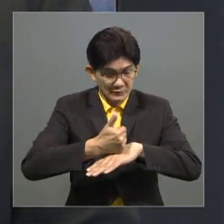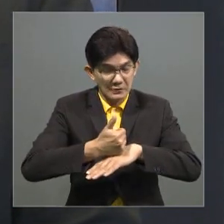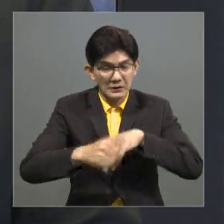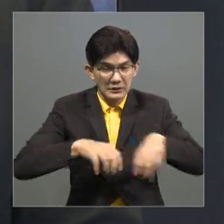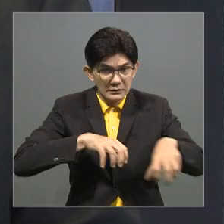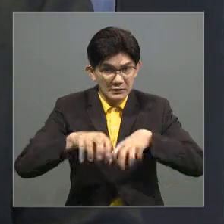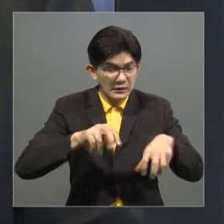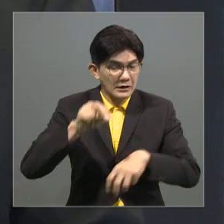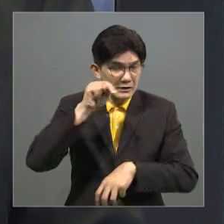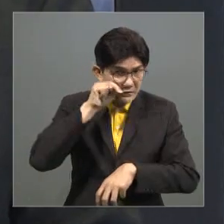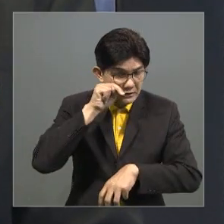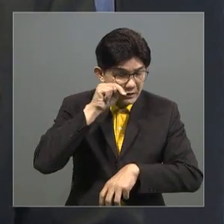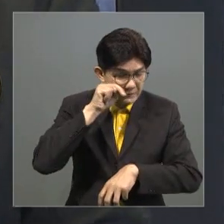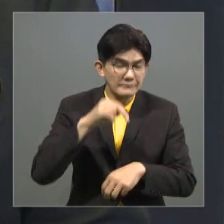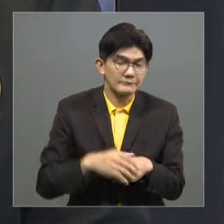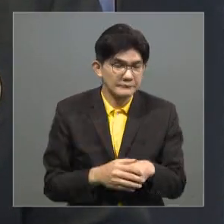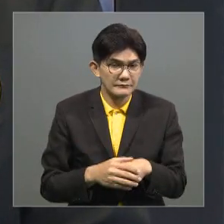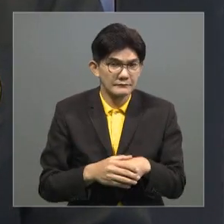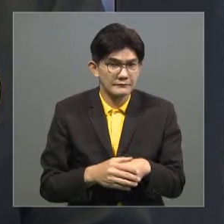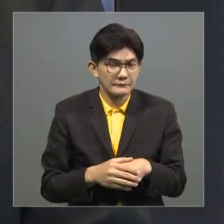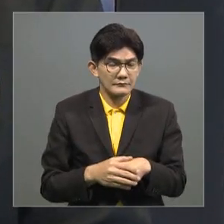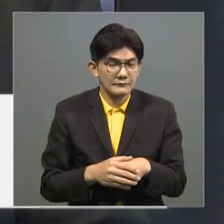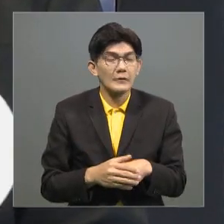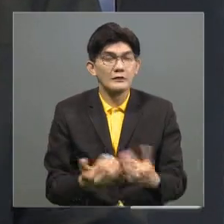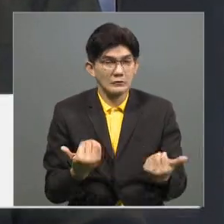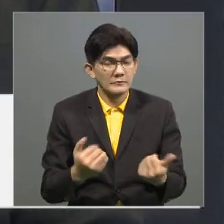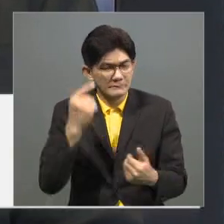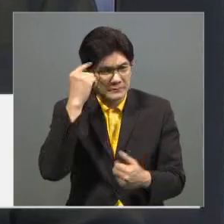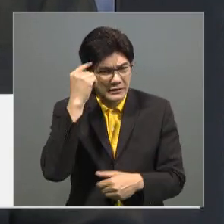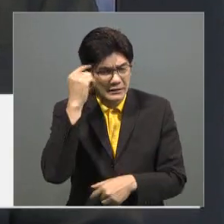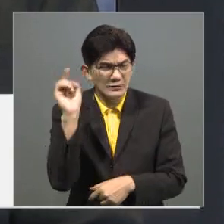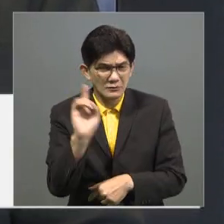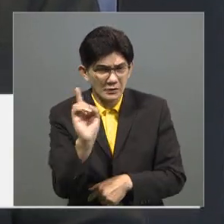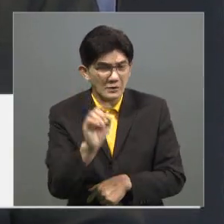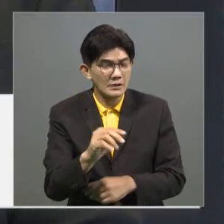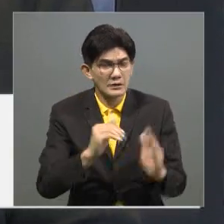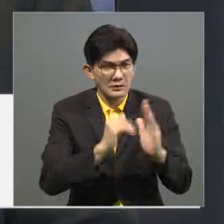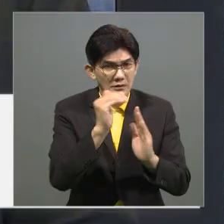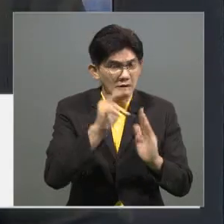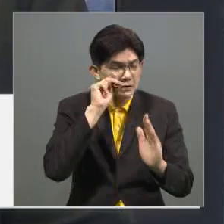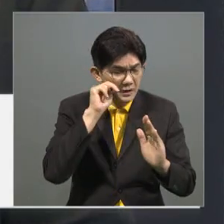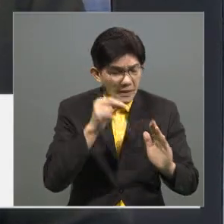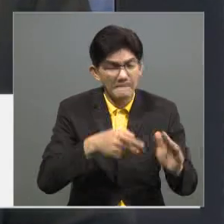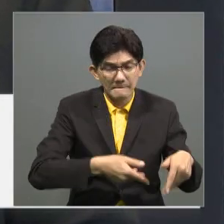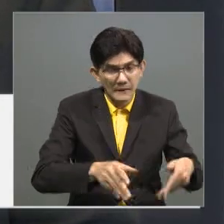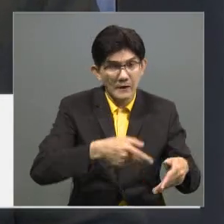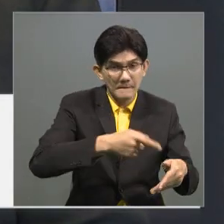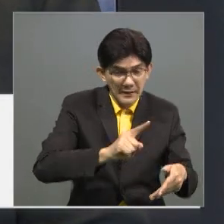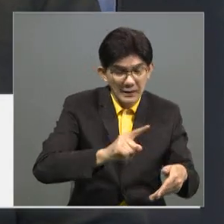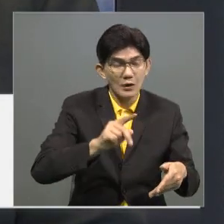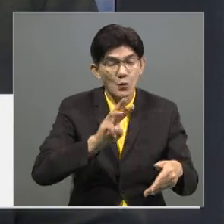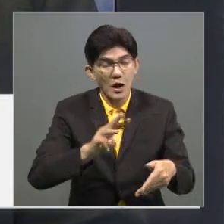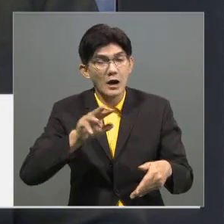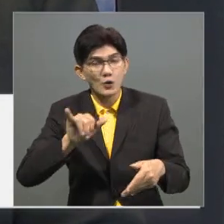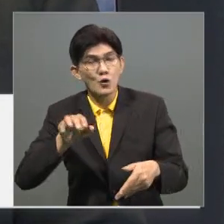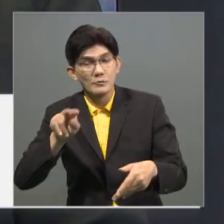ริหารจัดการน้ำและอุทกวิทยากรมชลประทานนะครับได้คาดการว่าน้ำเหนือจากปิงวังยมและน่านที่จะไหลผ่